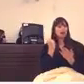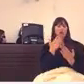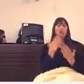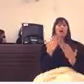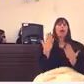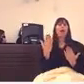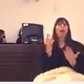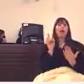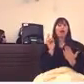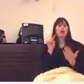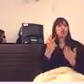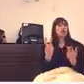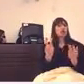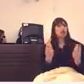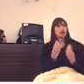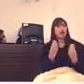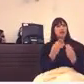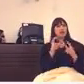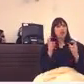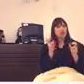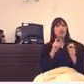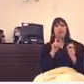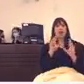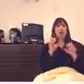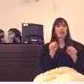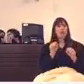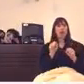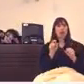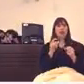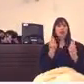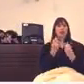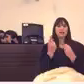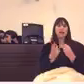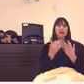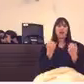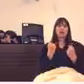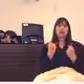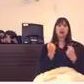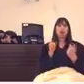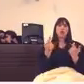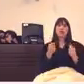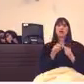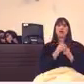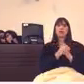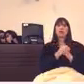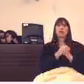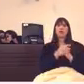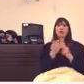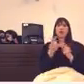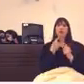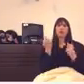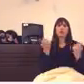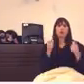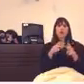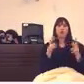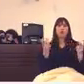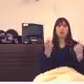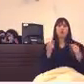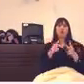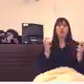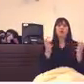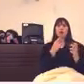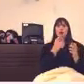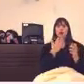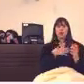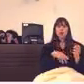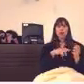לה עוד שני נכסים עירוניים שמוקצים, אף אחד לא יתנפל על הנכסים האלה. אתם אמרתם, סוגרים את העמותה, סוגרים את העמותה, אז